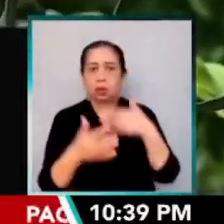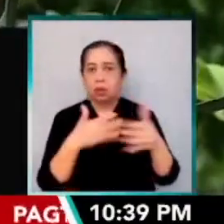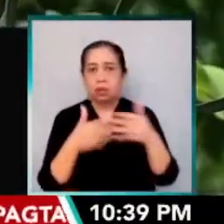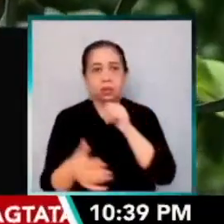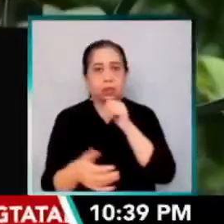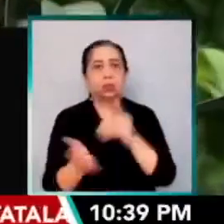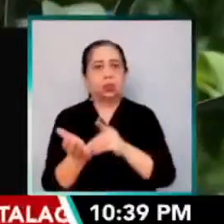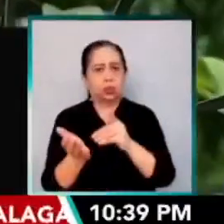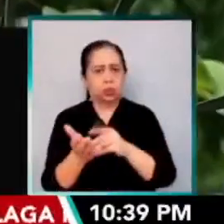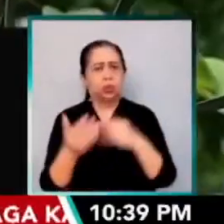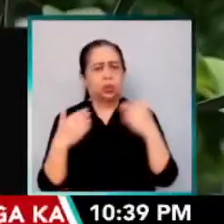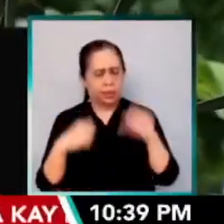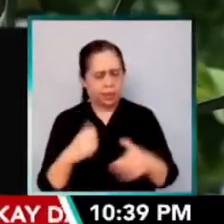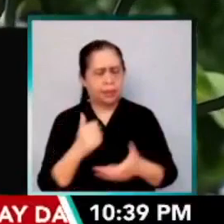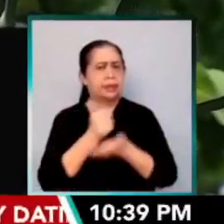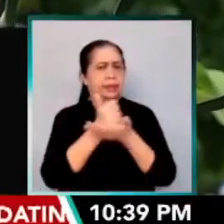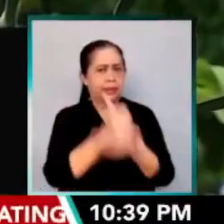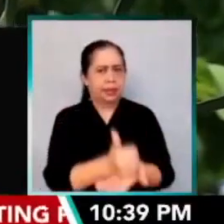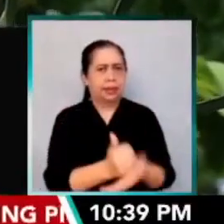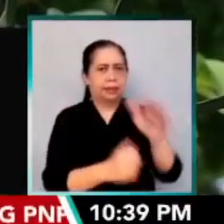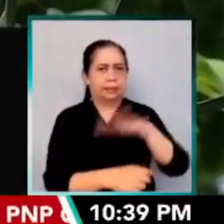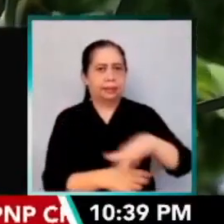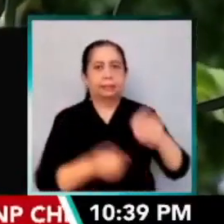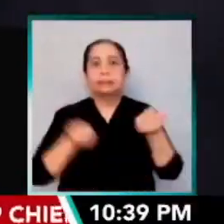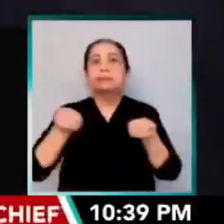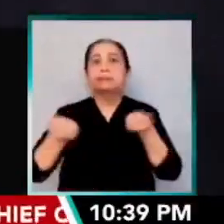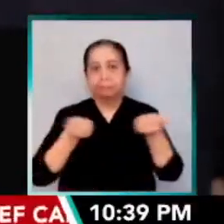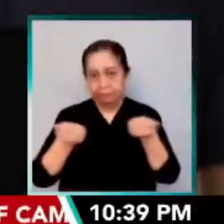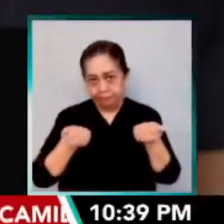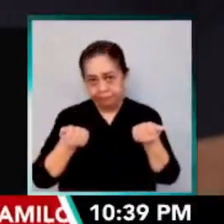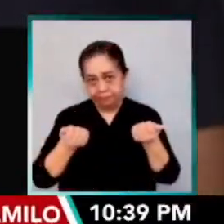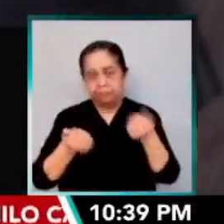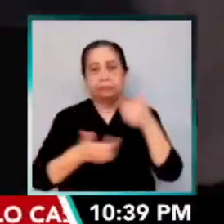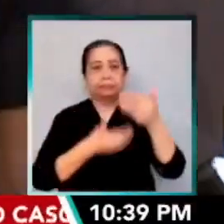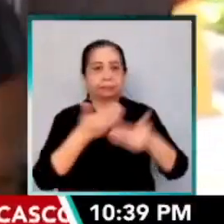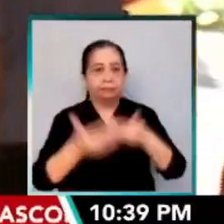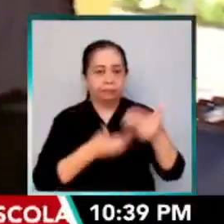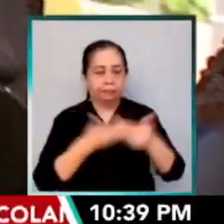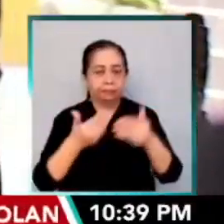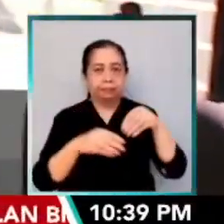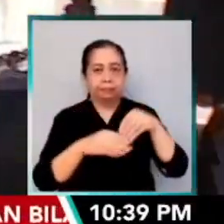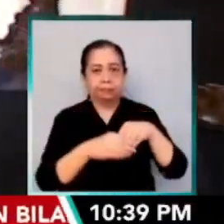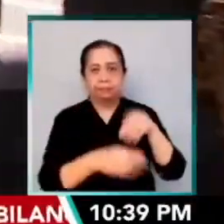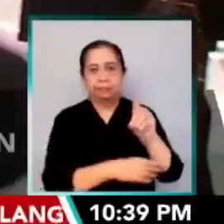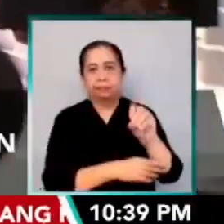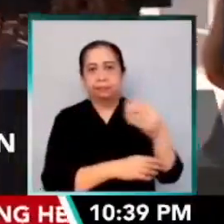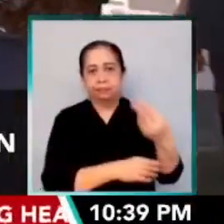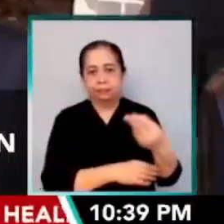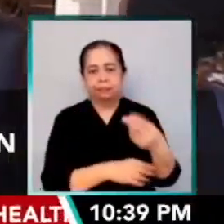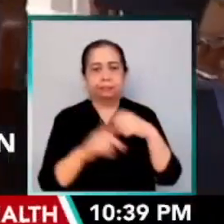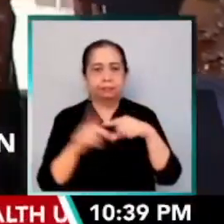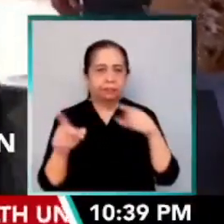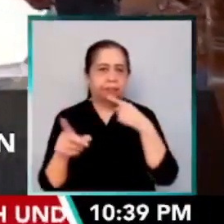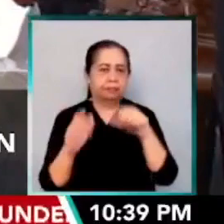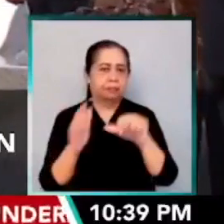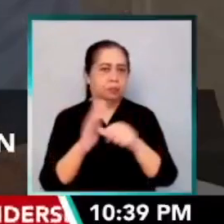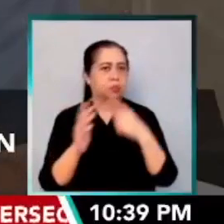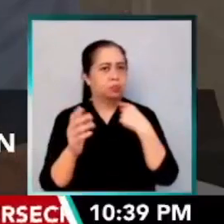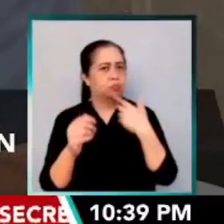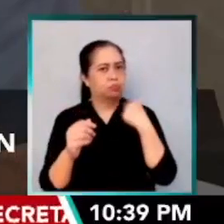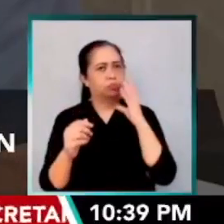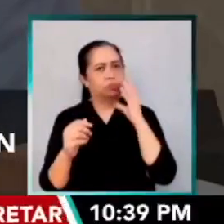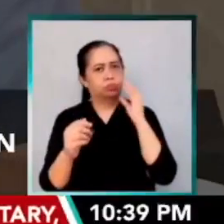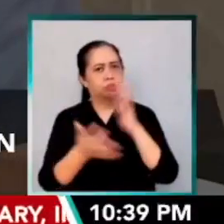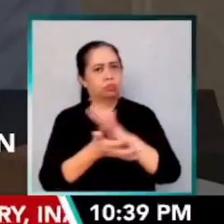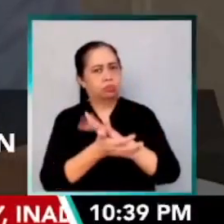ang maitutulong niya sa administrasyon at pamamahala sa kagawaran. Ibinida rin ni Cascullan ang ilang